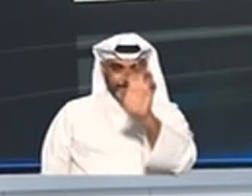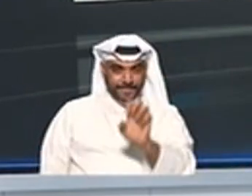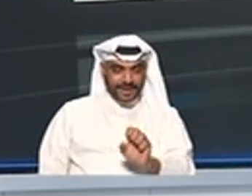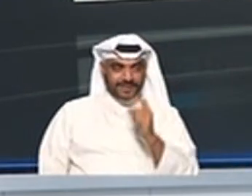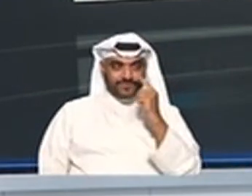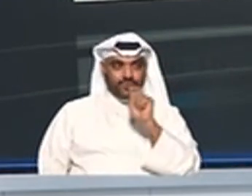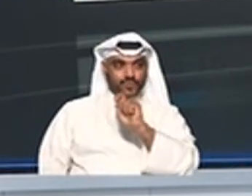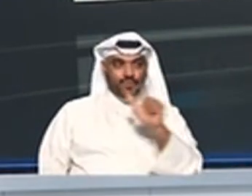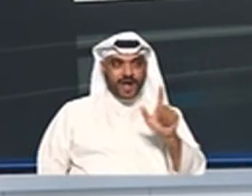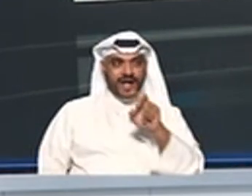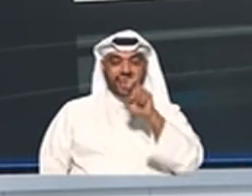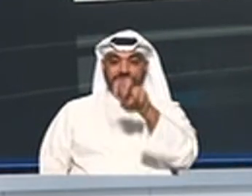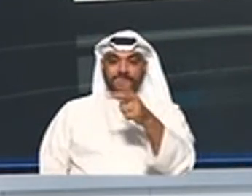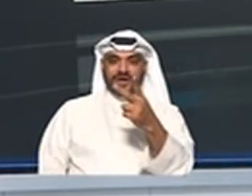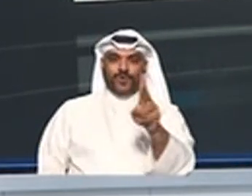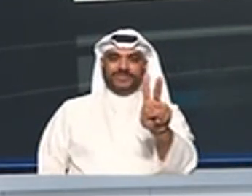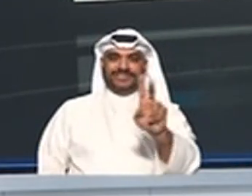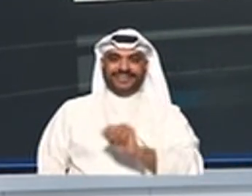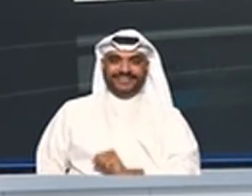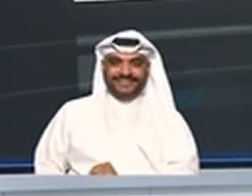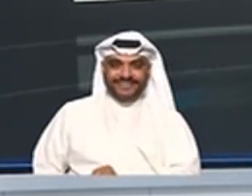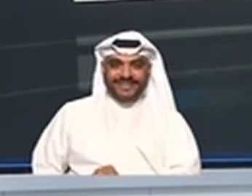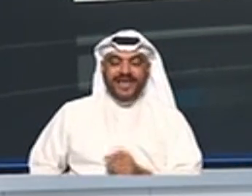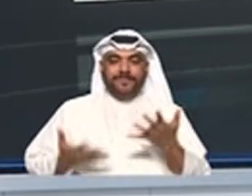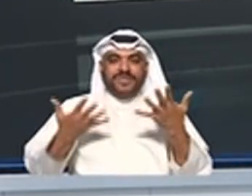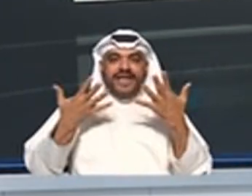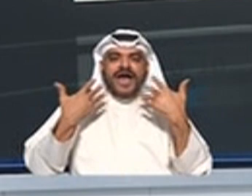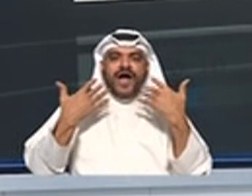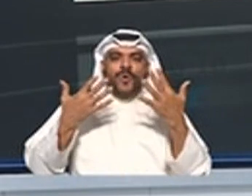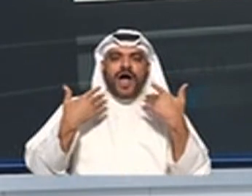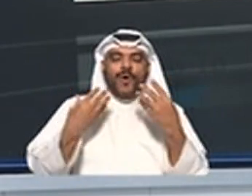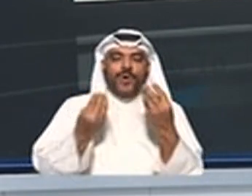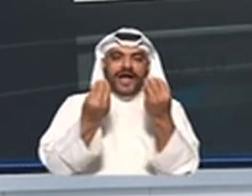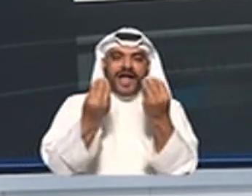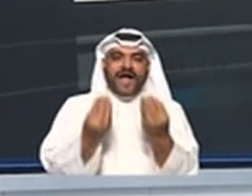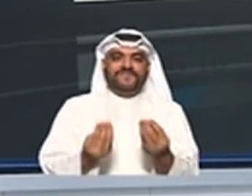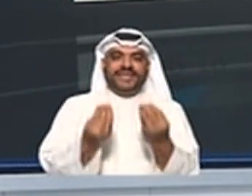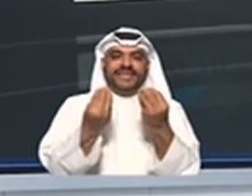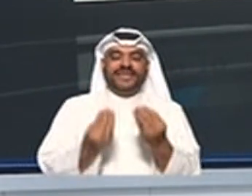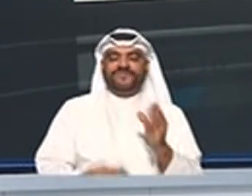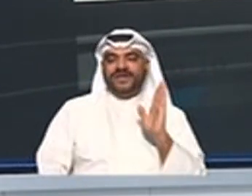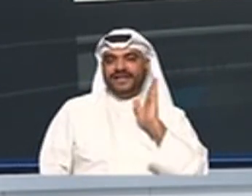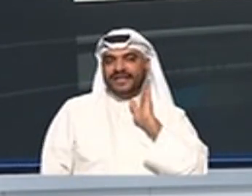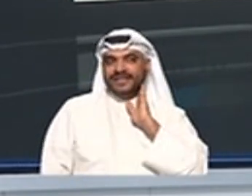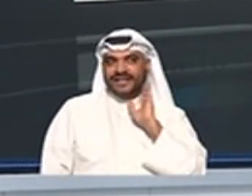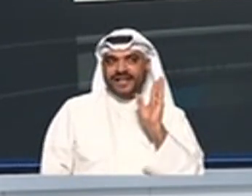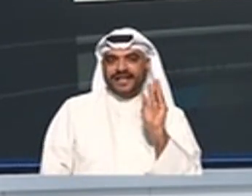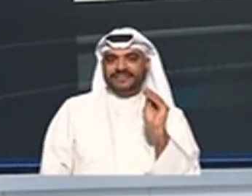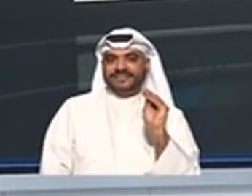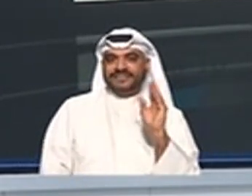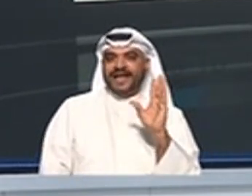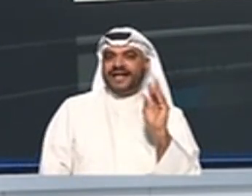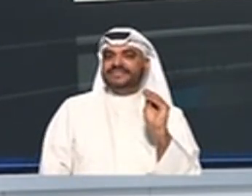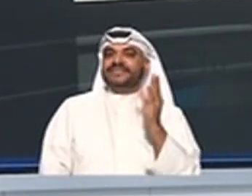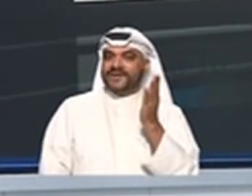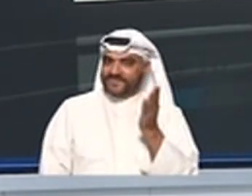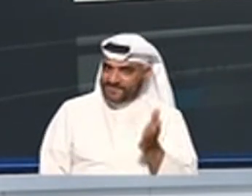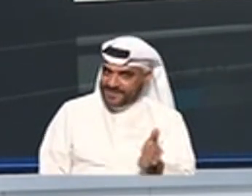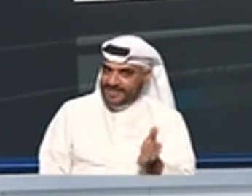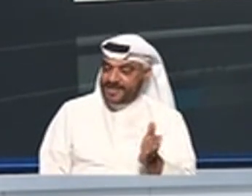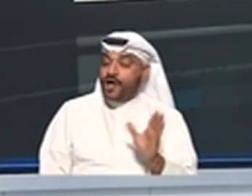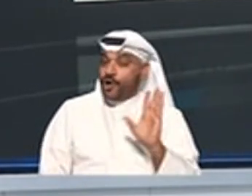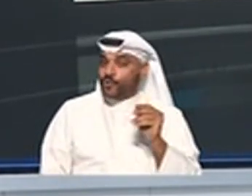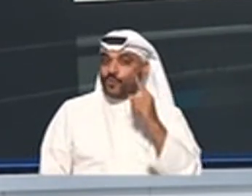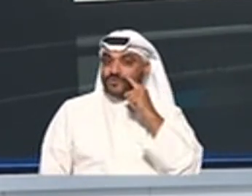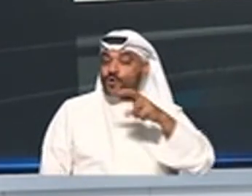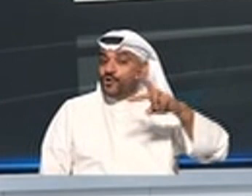إلى 32 كيلو متر في الساعة. تدريجيا تتحول الرياح إلى كوس جنوبية شرقية، الإحساس بالرطوبة راح يكون موجود وملحوظ